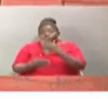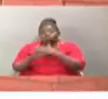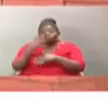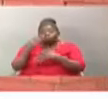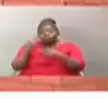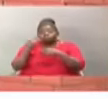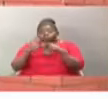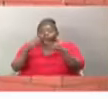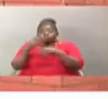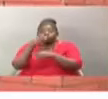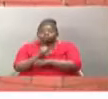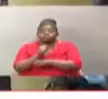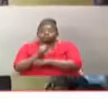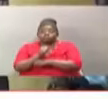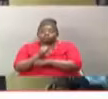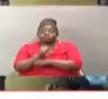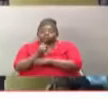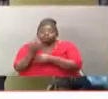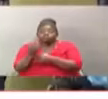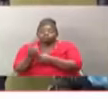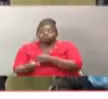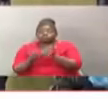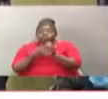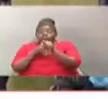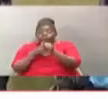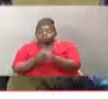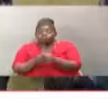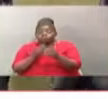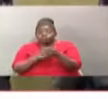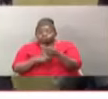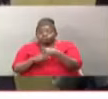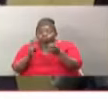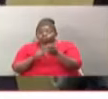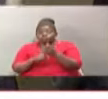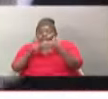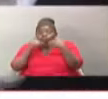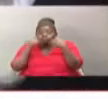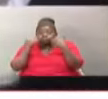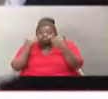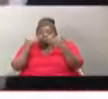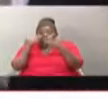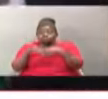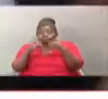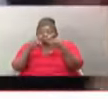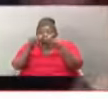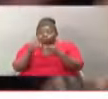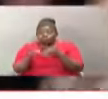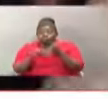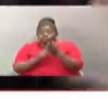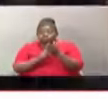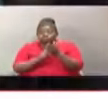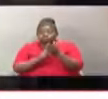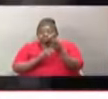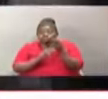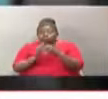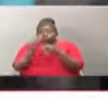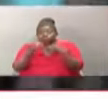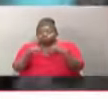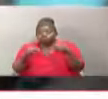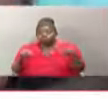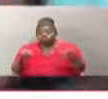kwongera okwesiga okukwongera okuwanibwa. Ate abakulembeze abaliko obulemu bafunye akasiko ku matama bwe babawadde ebikozesebwa basobole okuyita mu